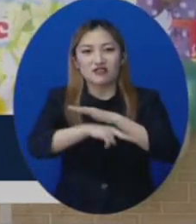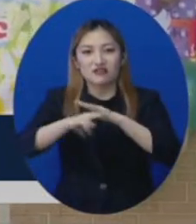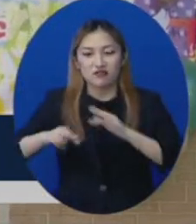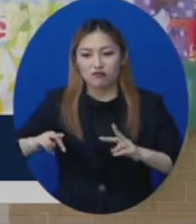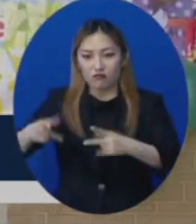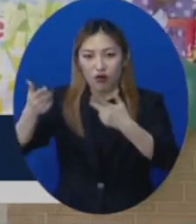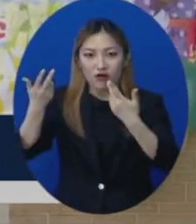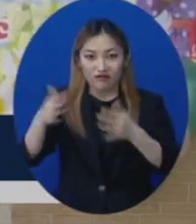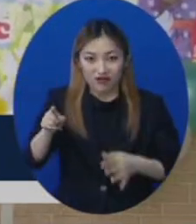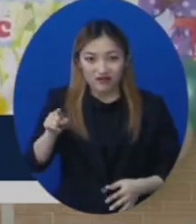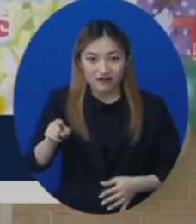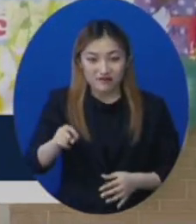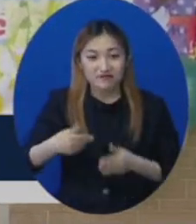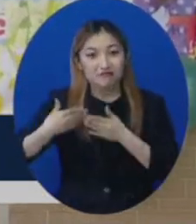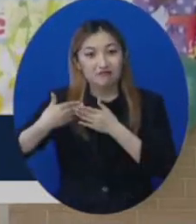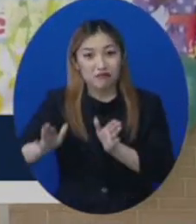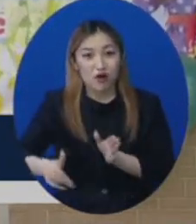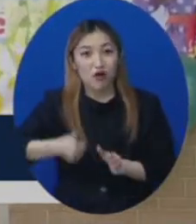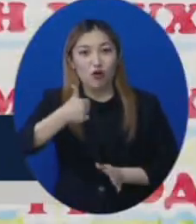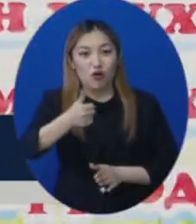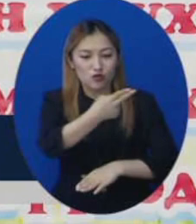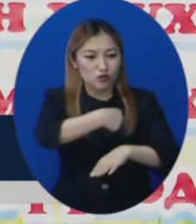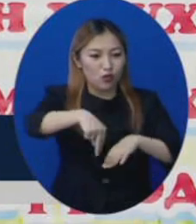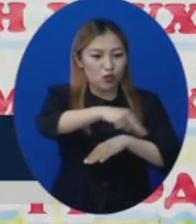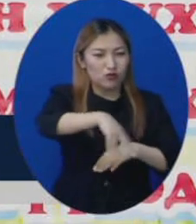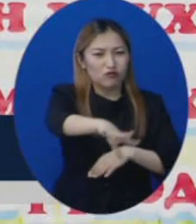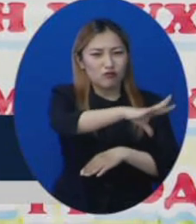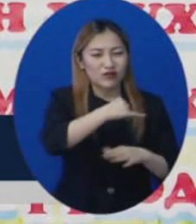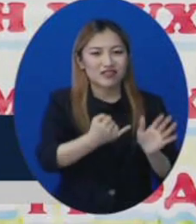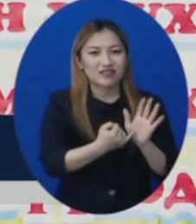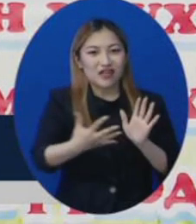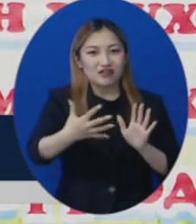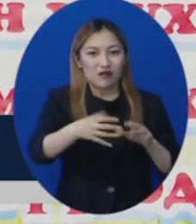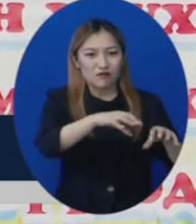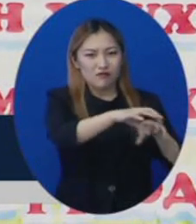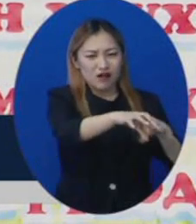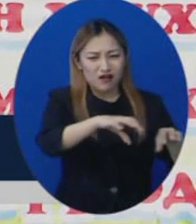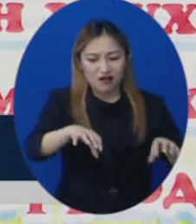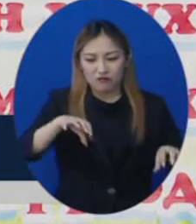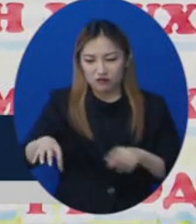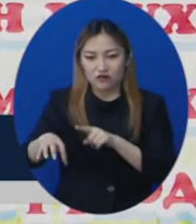зохиж болжээ. Цэцэрлэг ашиглалтад орсноор дүүргийн хэмжээнд 65 дахь цэцэрлэг болоод байна.